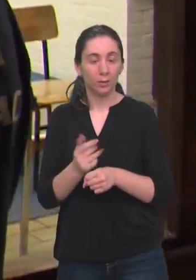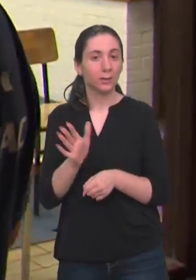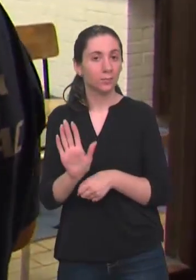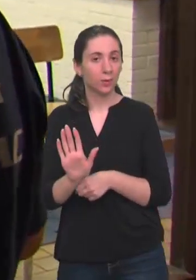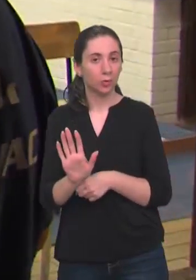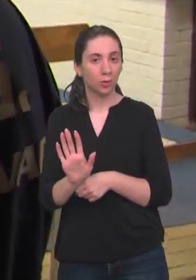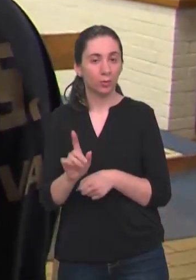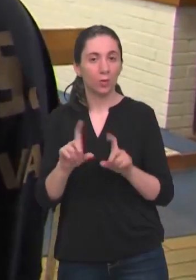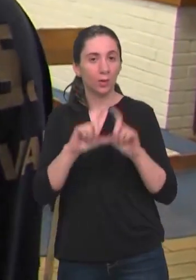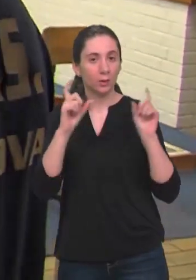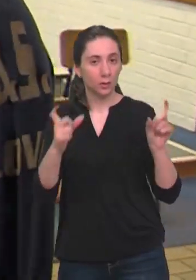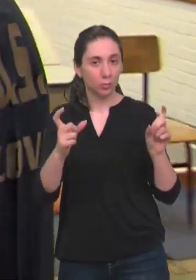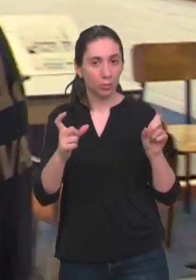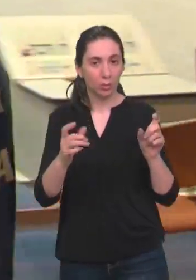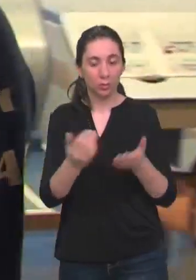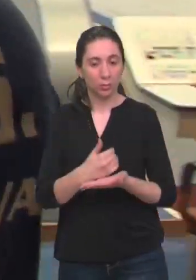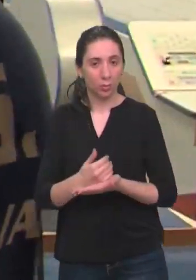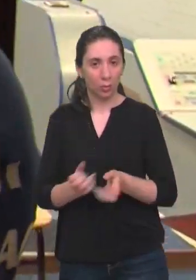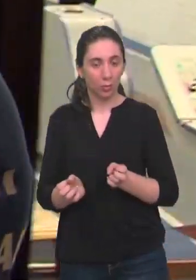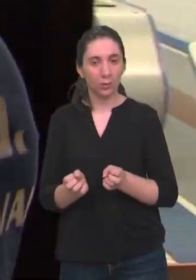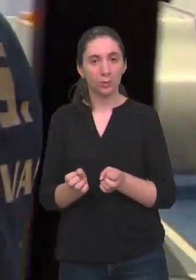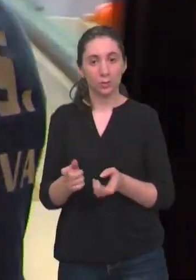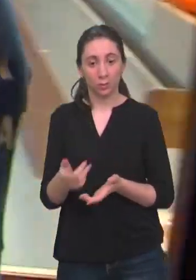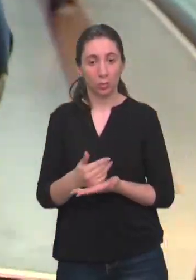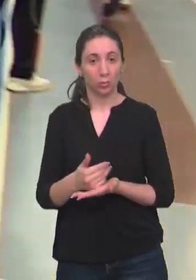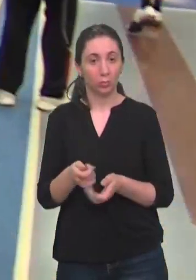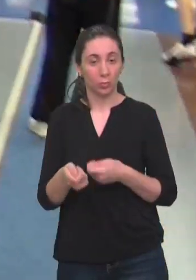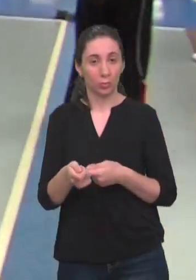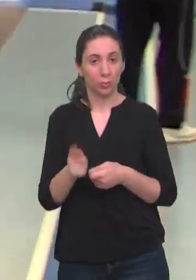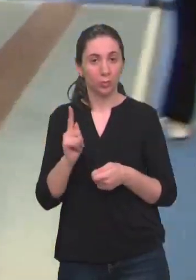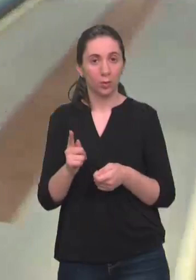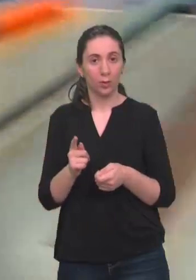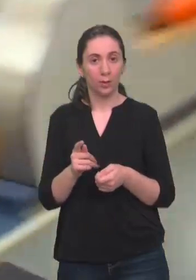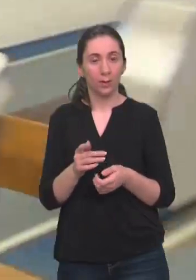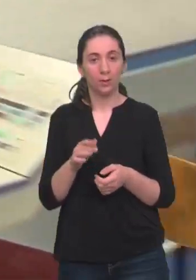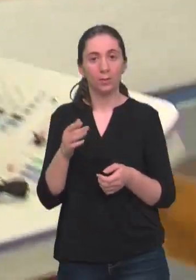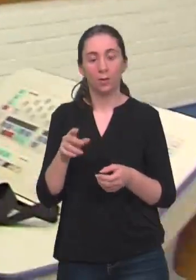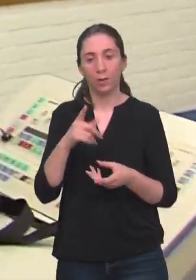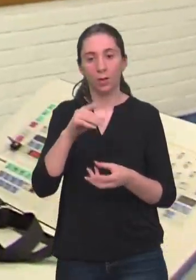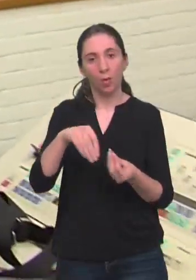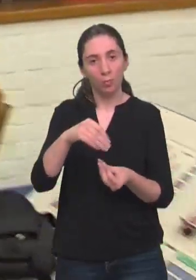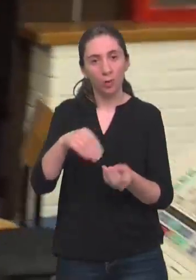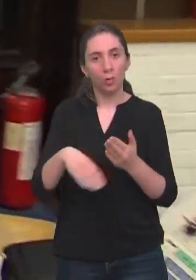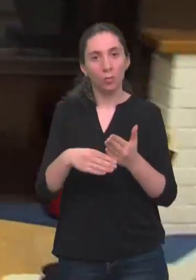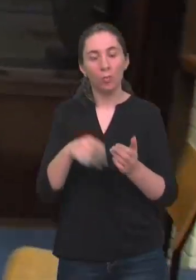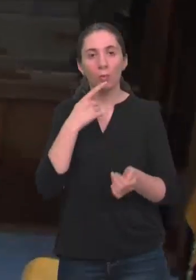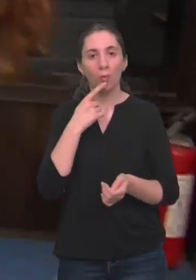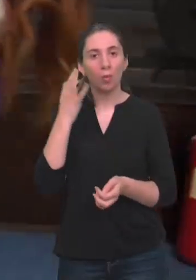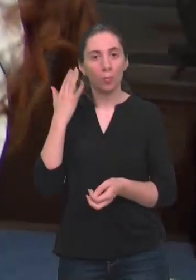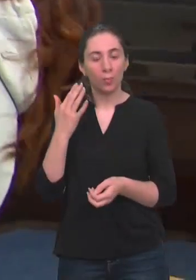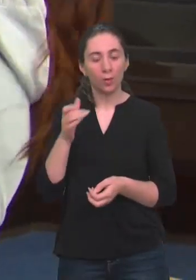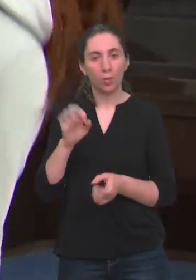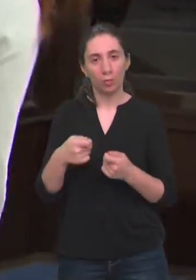sprečavanju institucionalizacije korisnika usluge, te posredno rasterećuje članove obitelji koji brinu o osobama